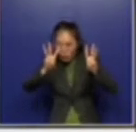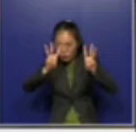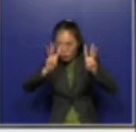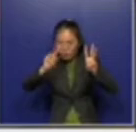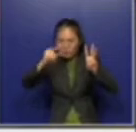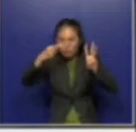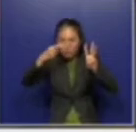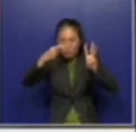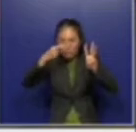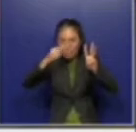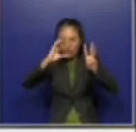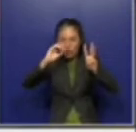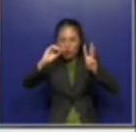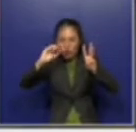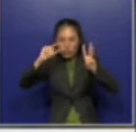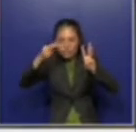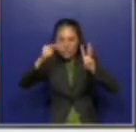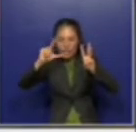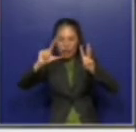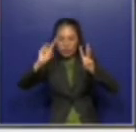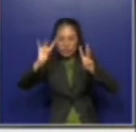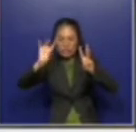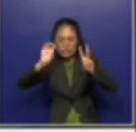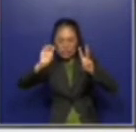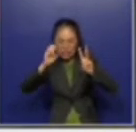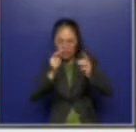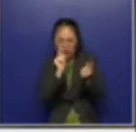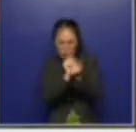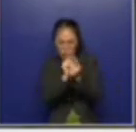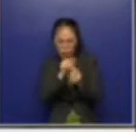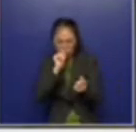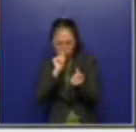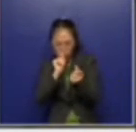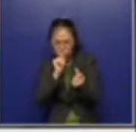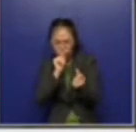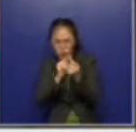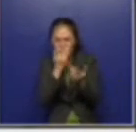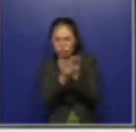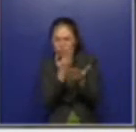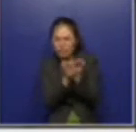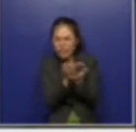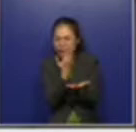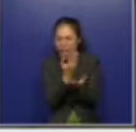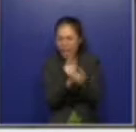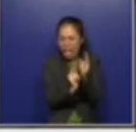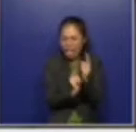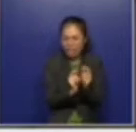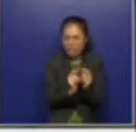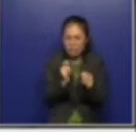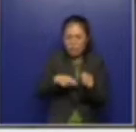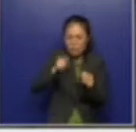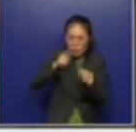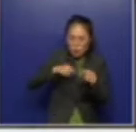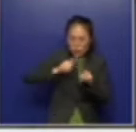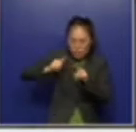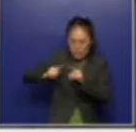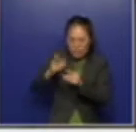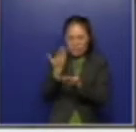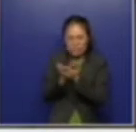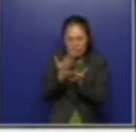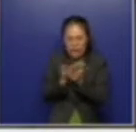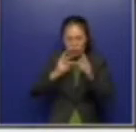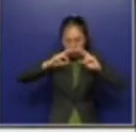ของผลประโยชน์ที่ใช้จ่ายอย่างสุรุ่ยสุร่ายนะแล้วก็เงินประมูลต่างๆการใช้เงินผ่านกองทุนวิ